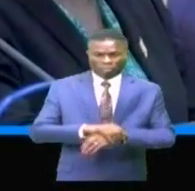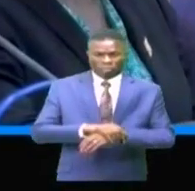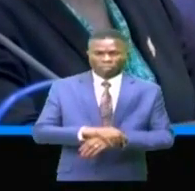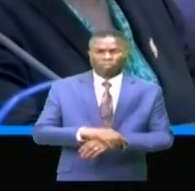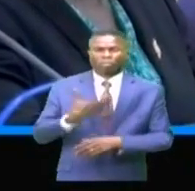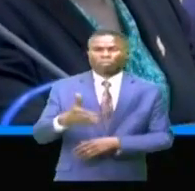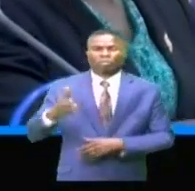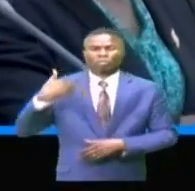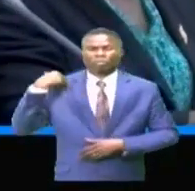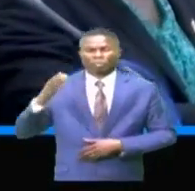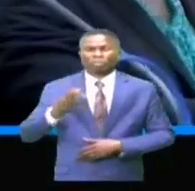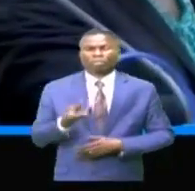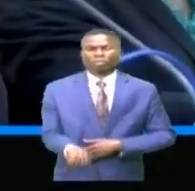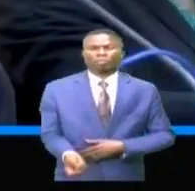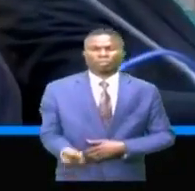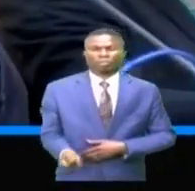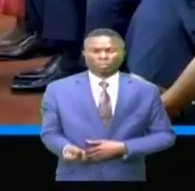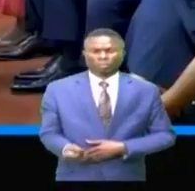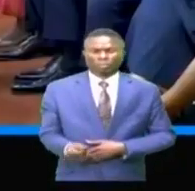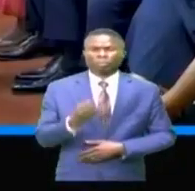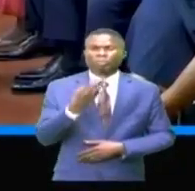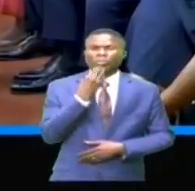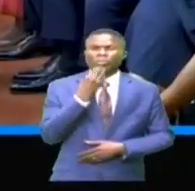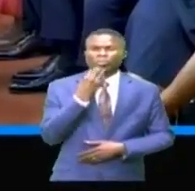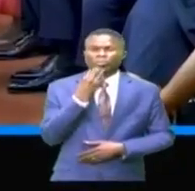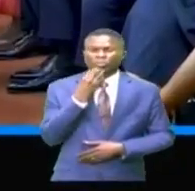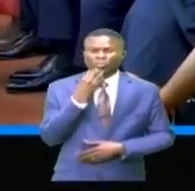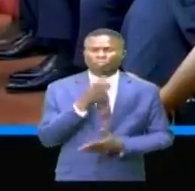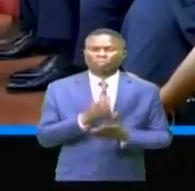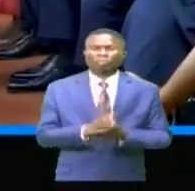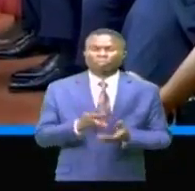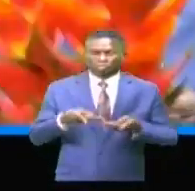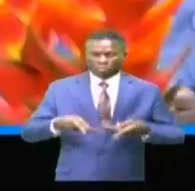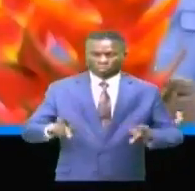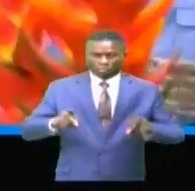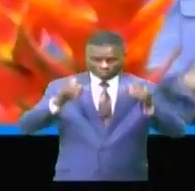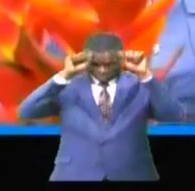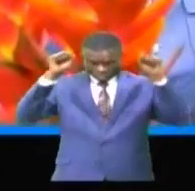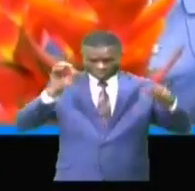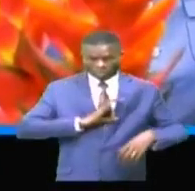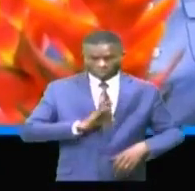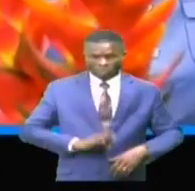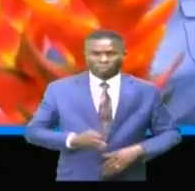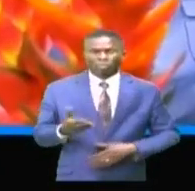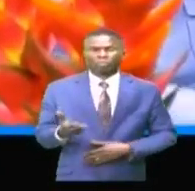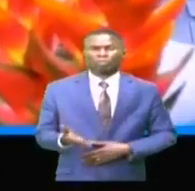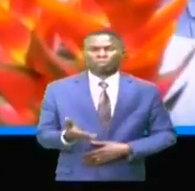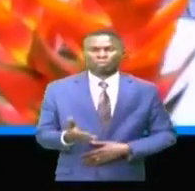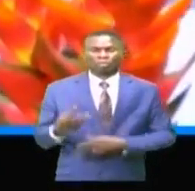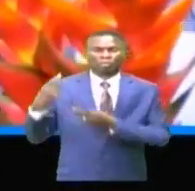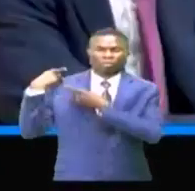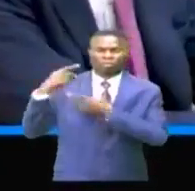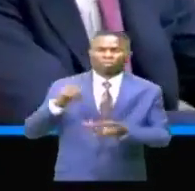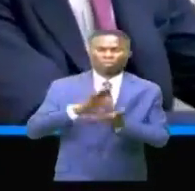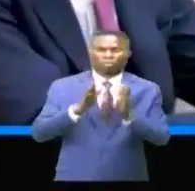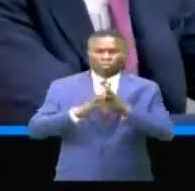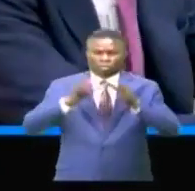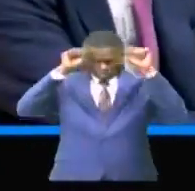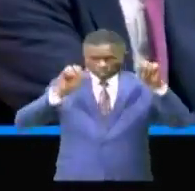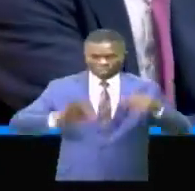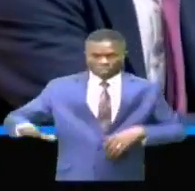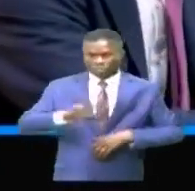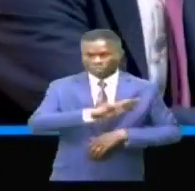et la corruption qui mène l'igeste sous la roulette du président Félix Antoine ce que dit-il en mode depuis son avènement au pouvoir